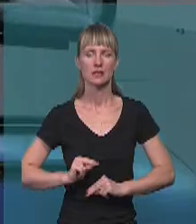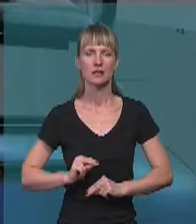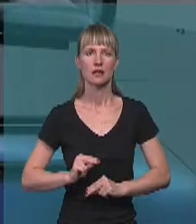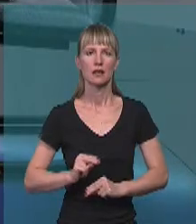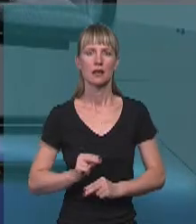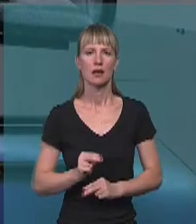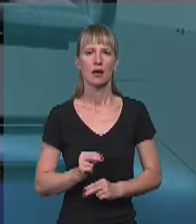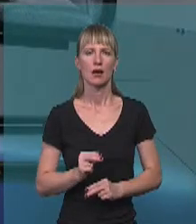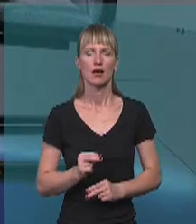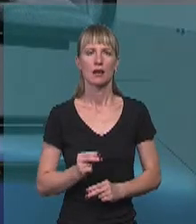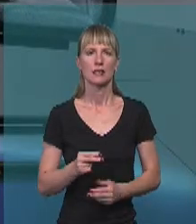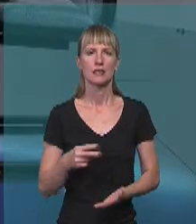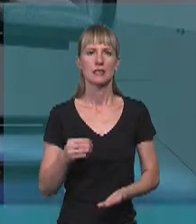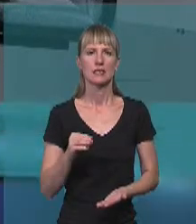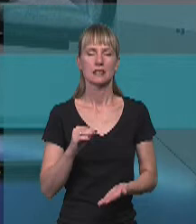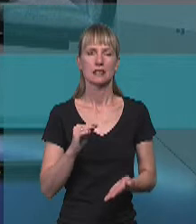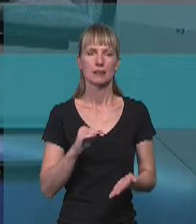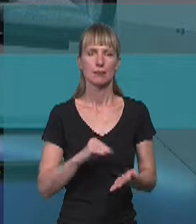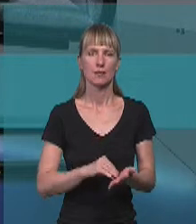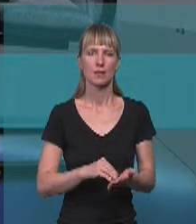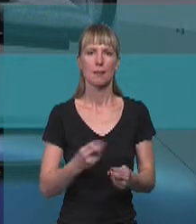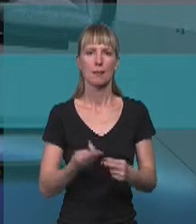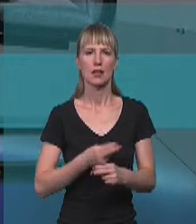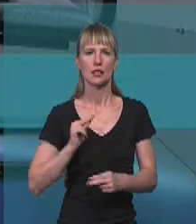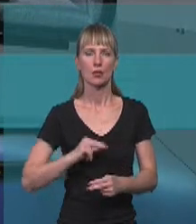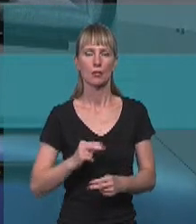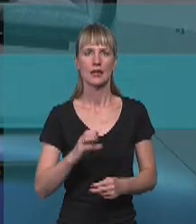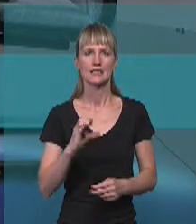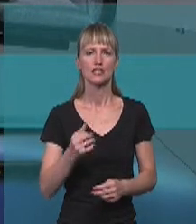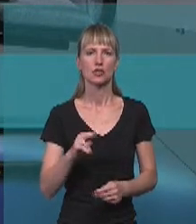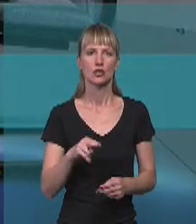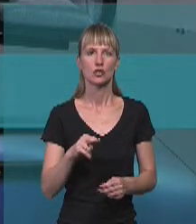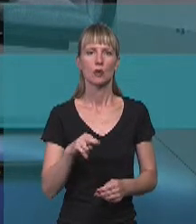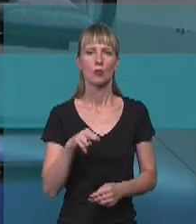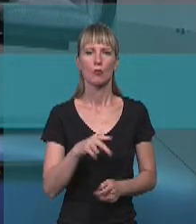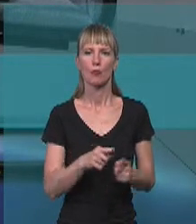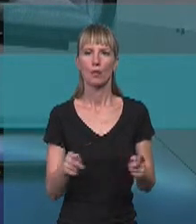малий статус безробітного у нас із січня по травень